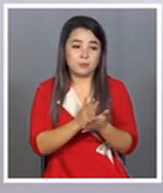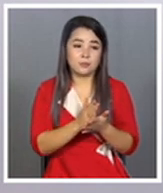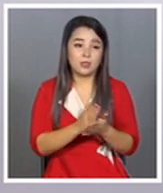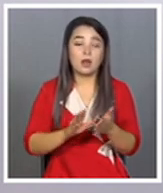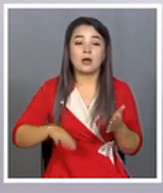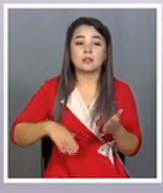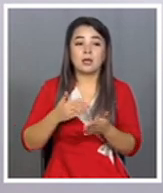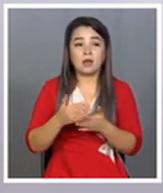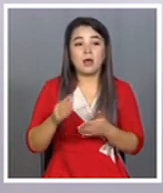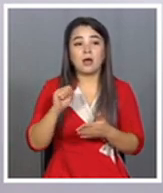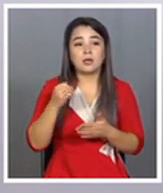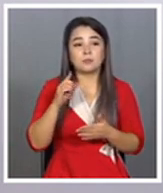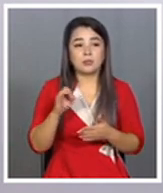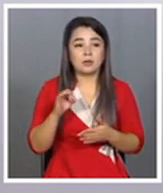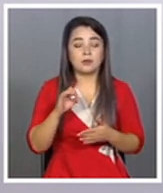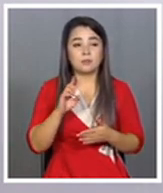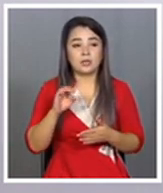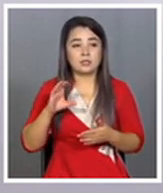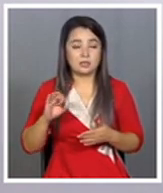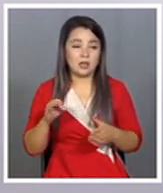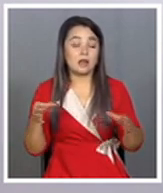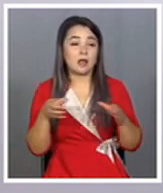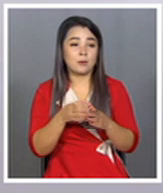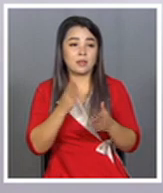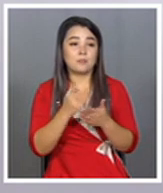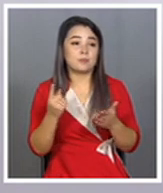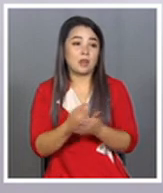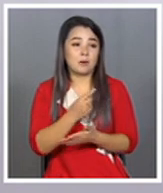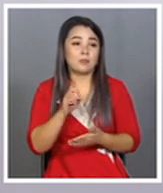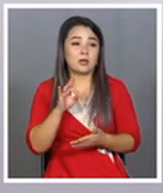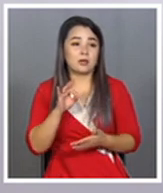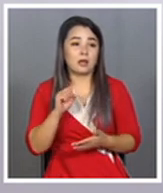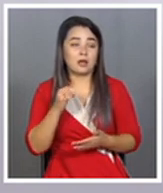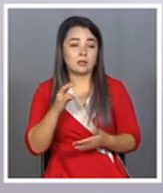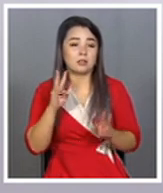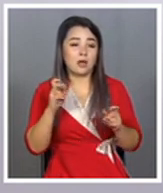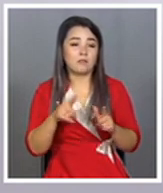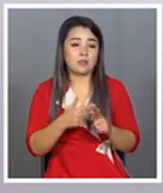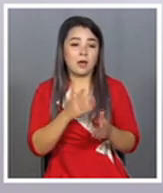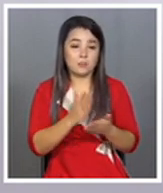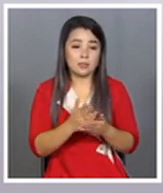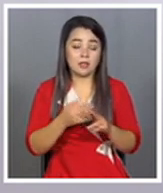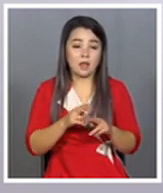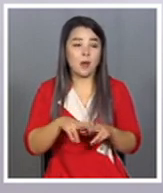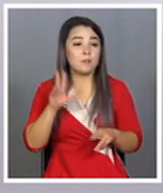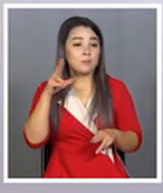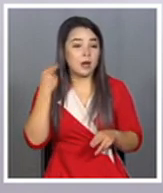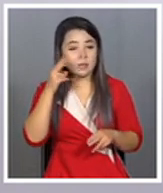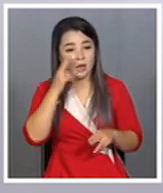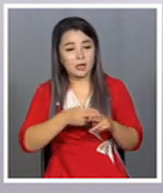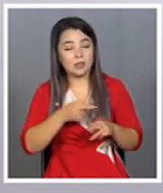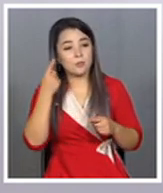Ал IBM PC компаниясы үшін ең алғашқы вирус – brain вирусы. Ол пакистандық